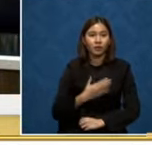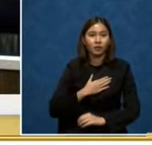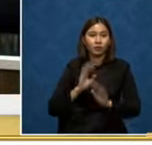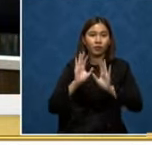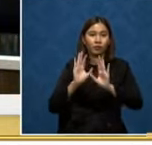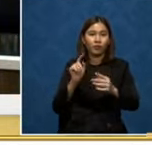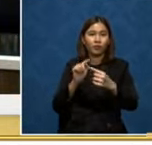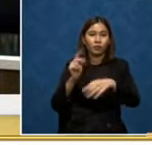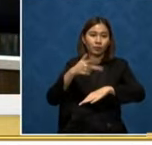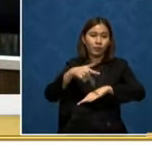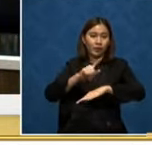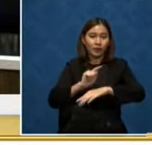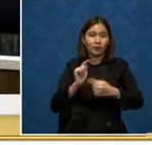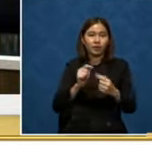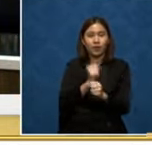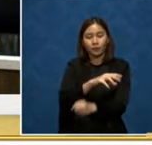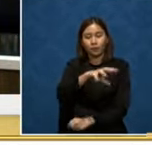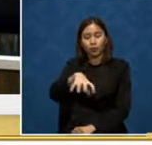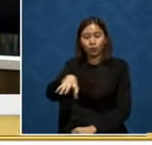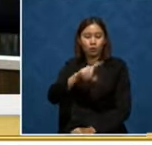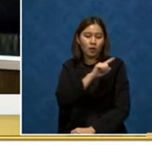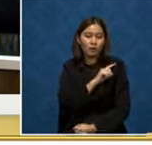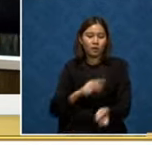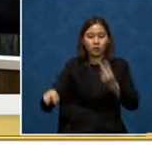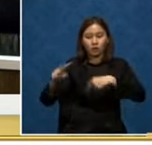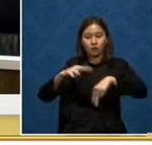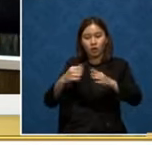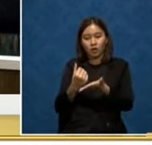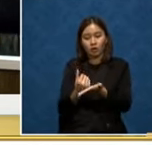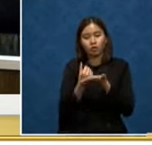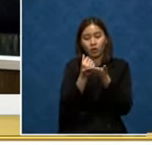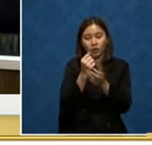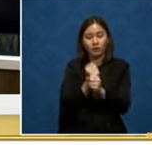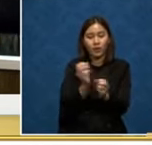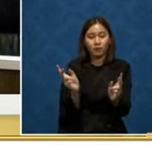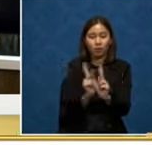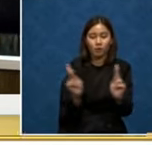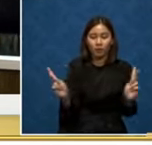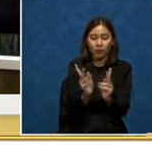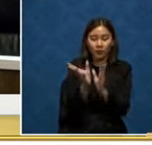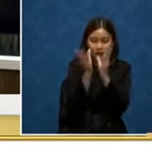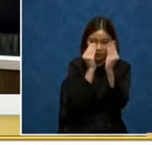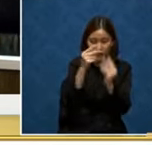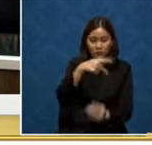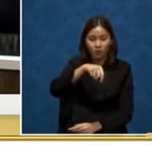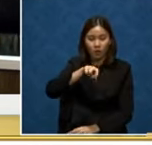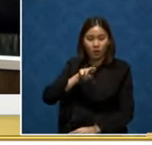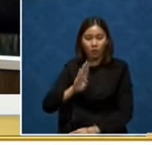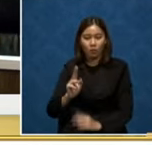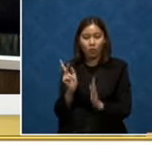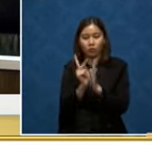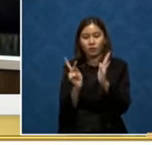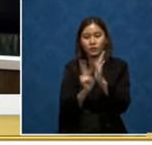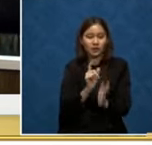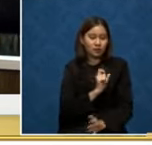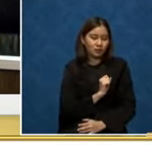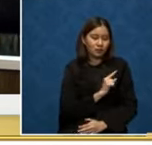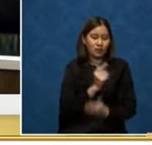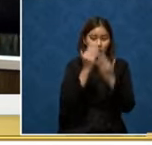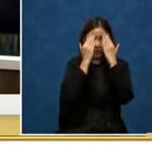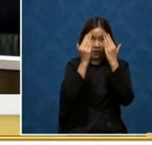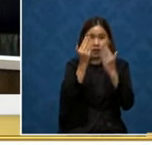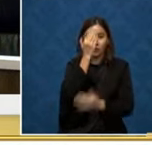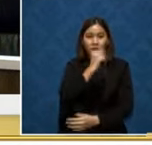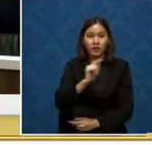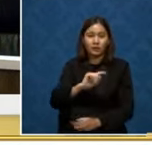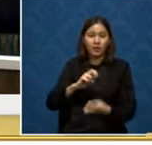ฝากประยันท่ประทานประยางหนวยงานที่เกี่ยวค่องช่วยตั้งคณะกรมการศึกษาพลบอวะด้วยกฎหมายอิสลามเพื่